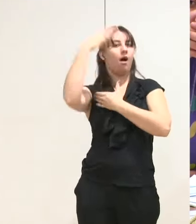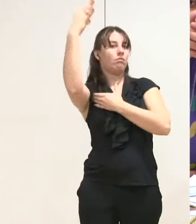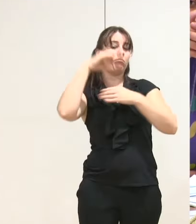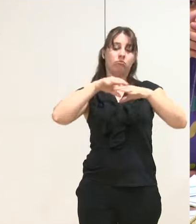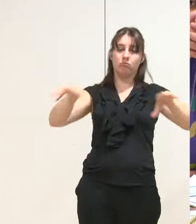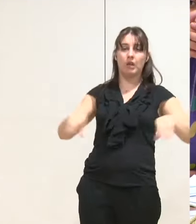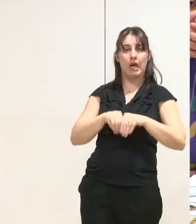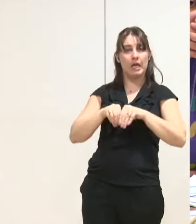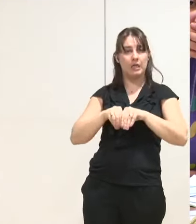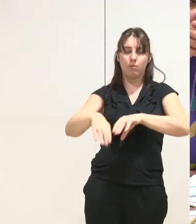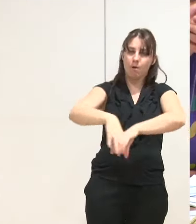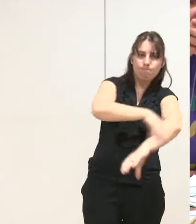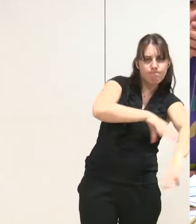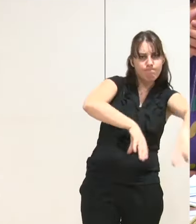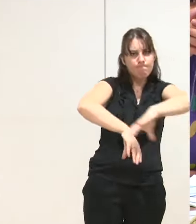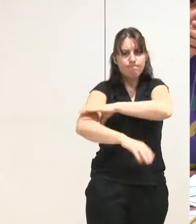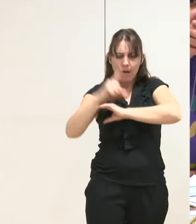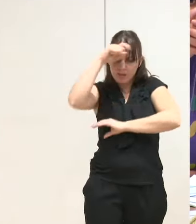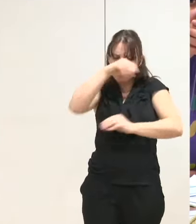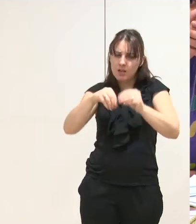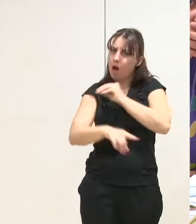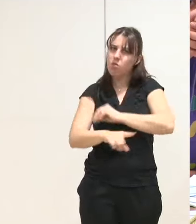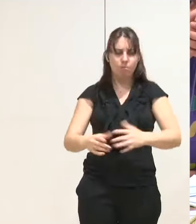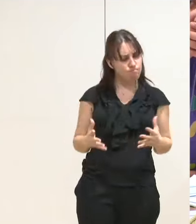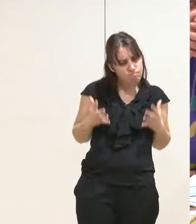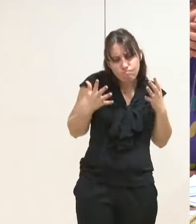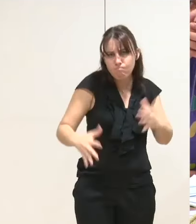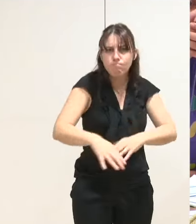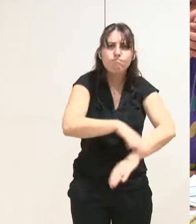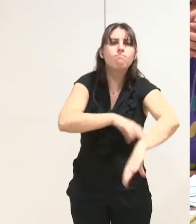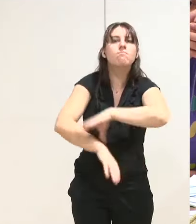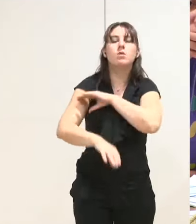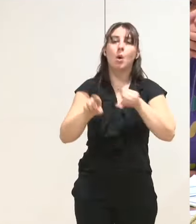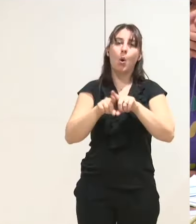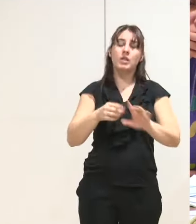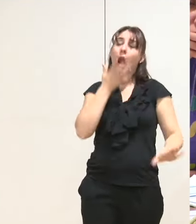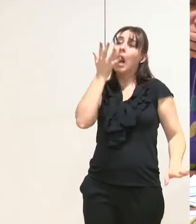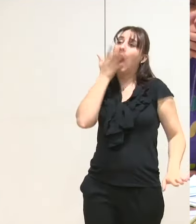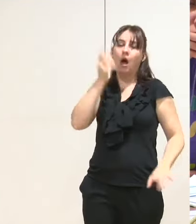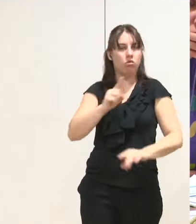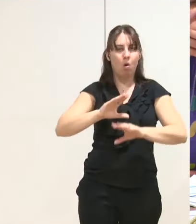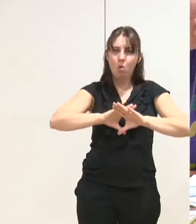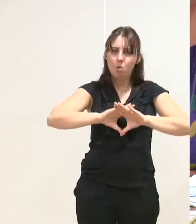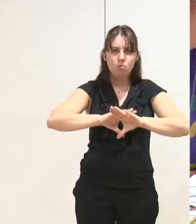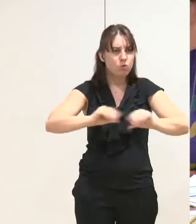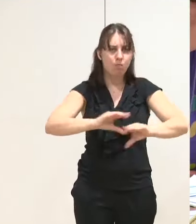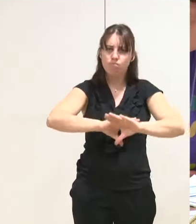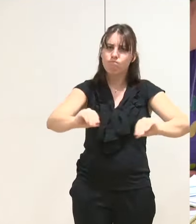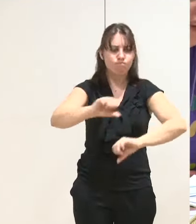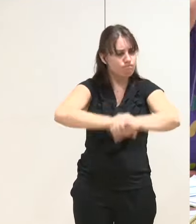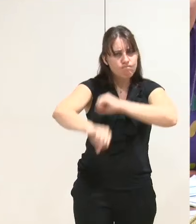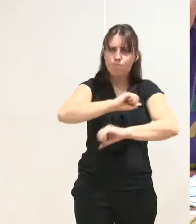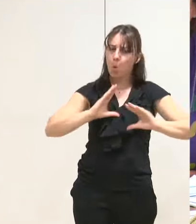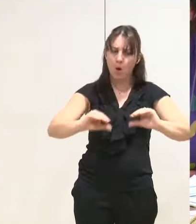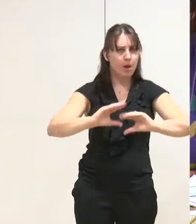problèmes difficiles à bras le corp qui ne se saisissent pas de tout occasion pour parler mais surtout qui agissent et effectivement s'occuper